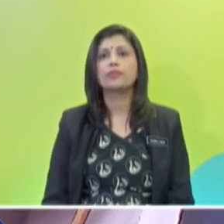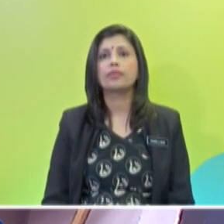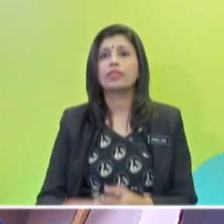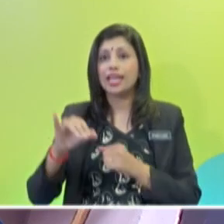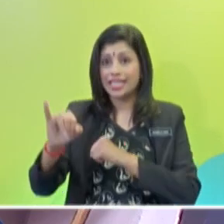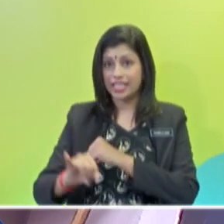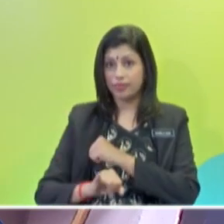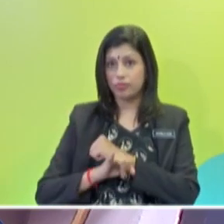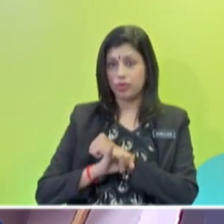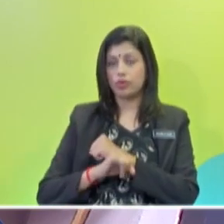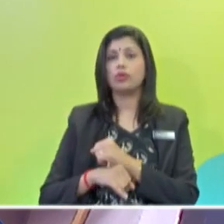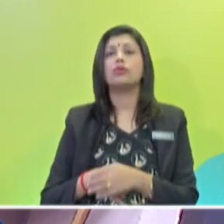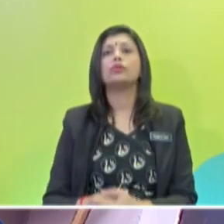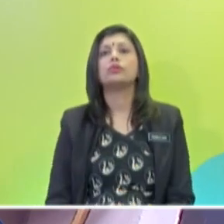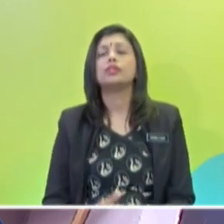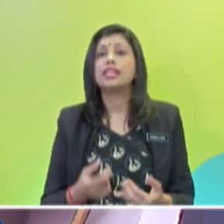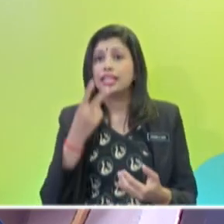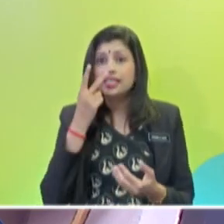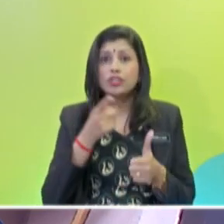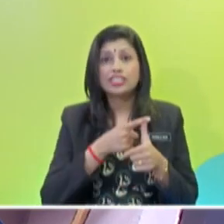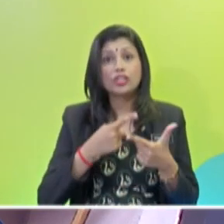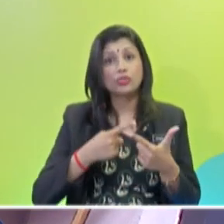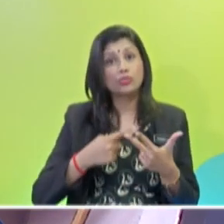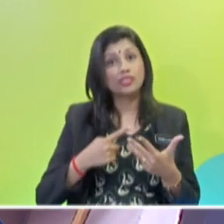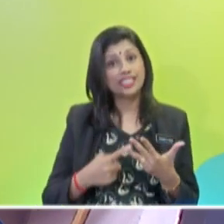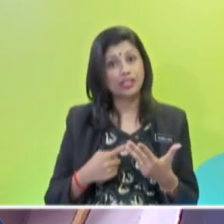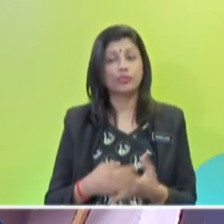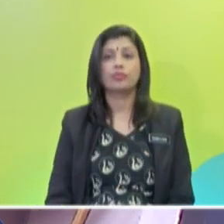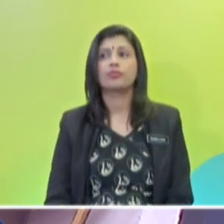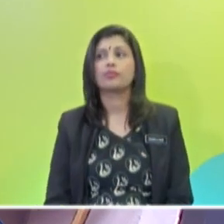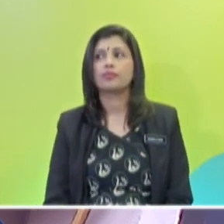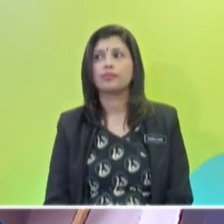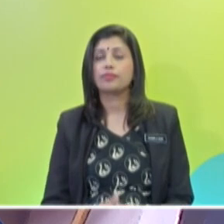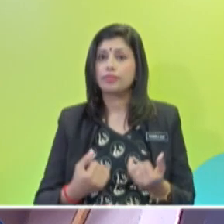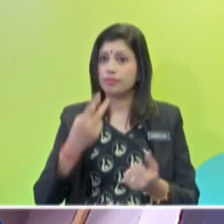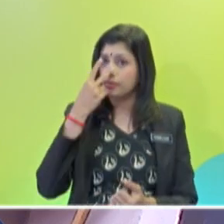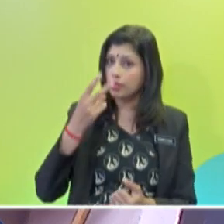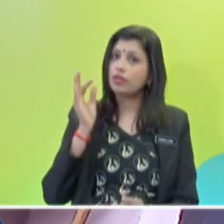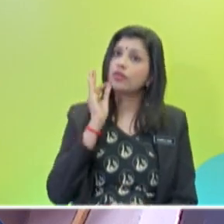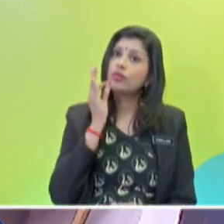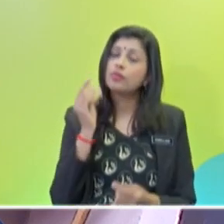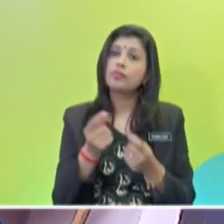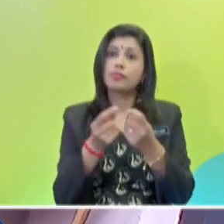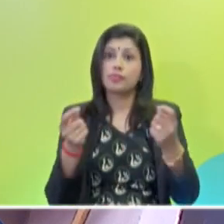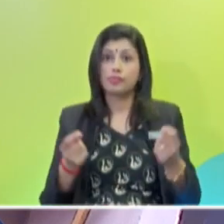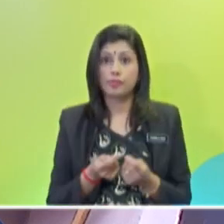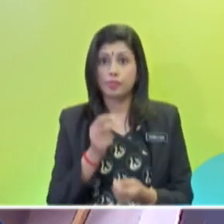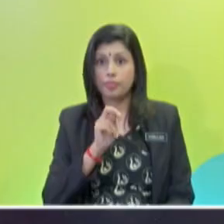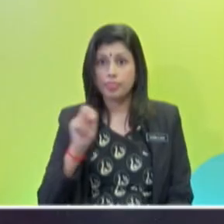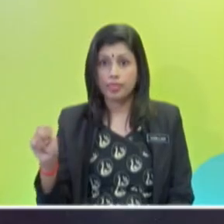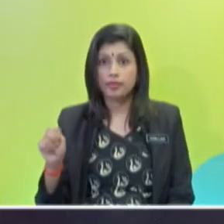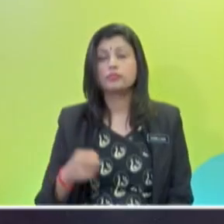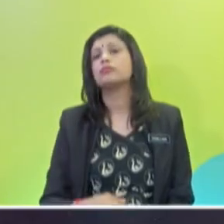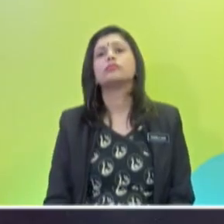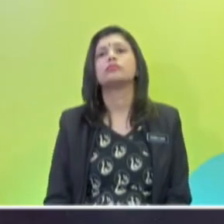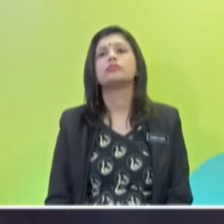Jadi mari kita belajar satu persatu tentang yang pertama. Kita belajar pasal buah tempatan. Okey,